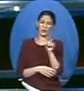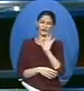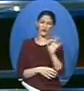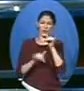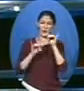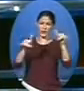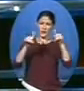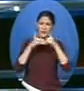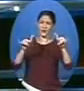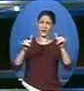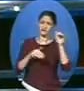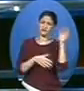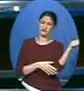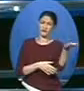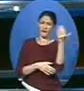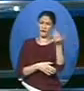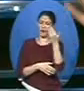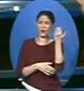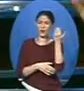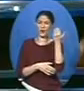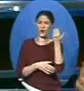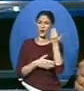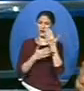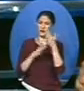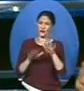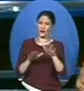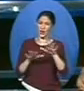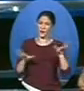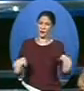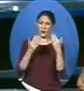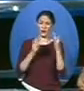בבוקר, אבל אל תפגע, אל תפגע את הדת בדת הסלאם. אז מתווה יש, הוויכוח, אבל אם חוק לא יימשך כנראה, תודה רבה לך.